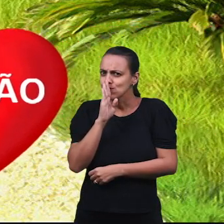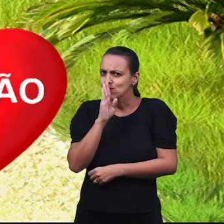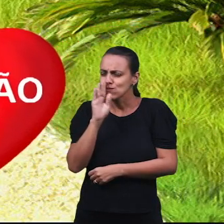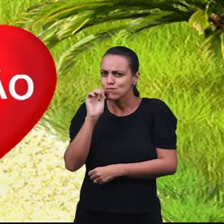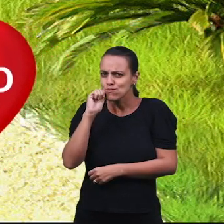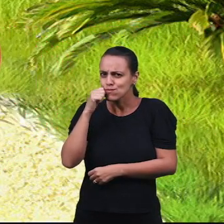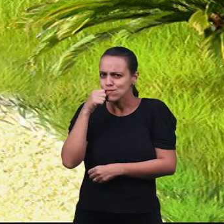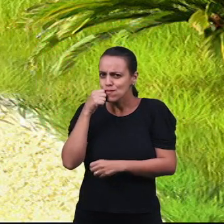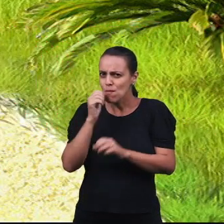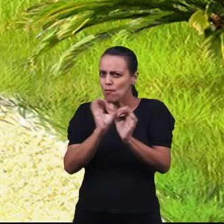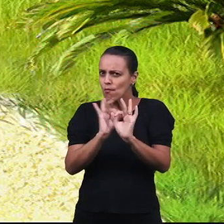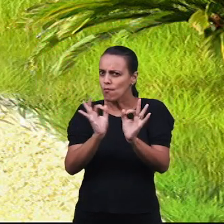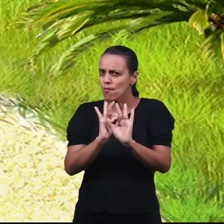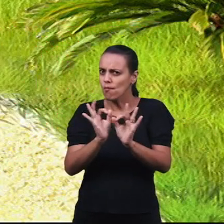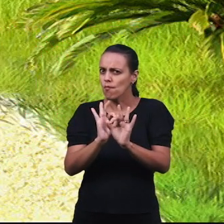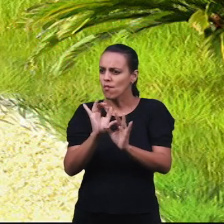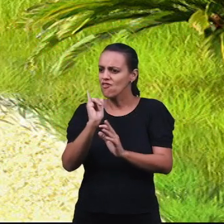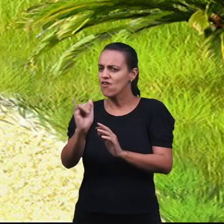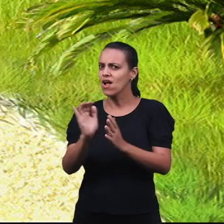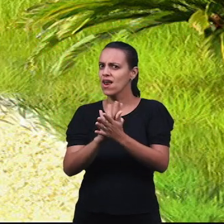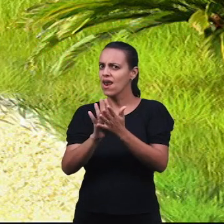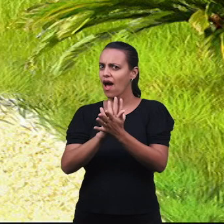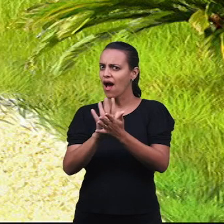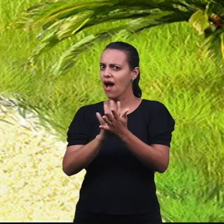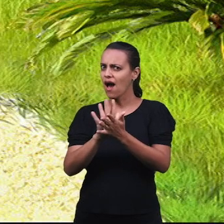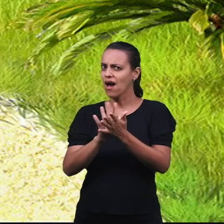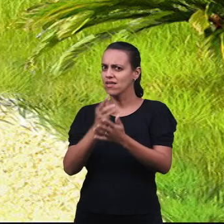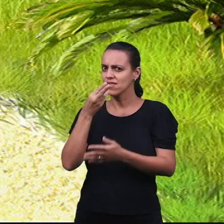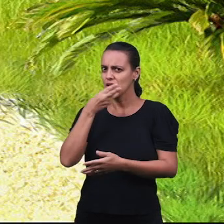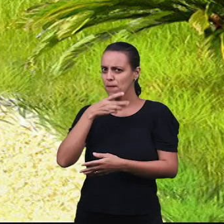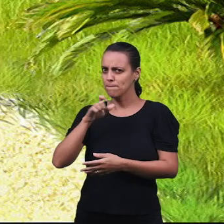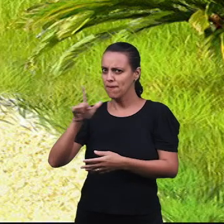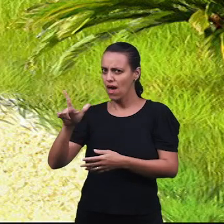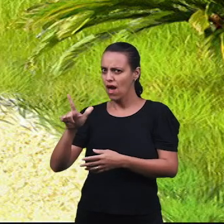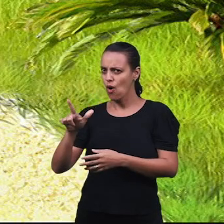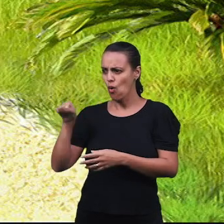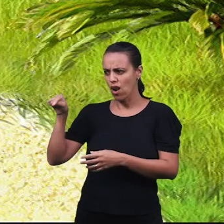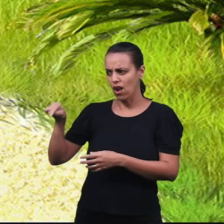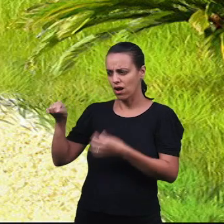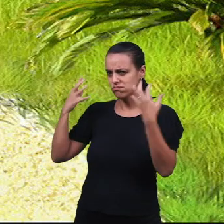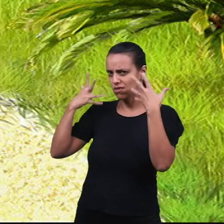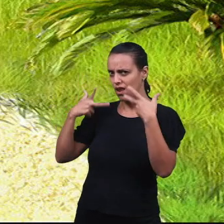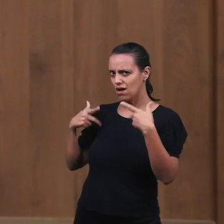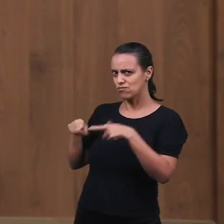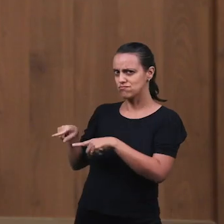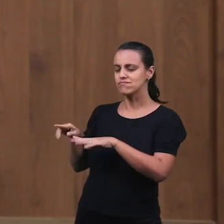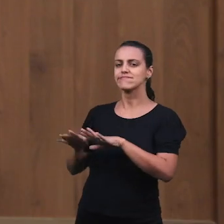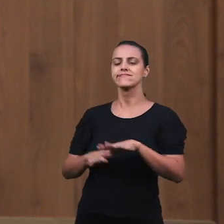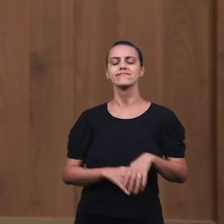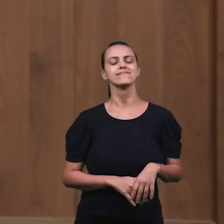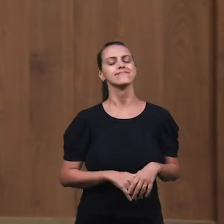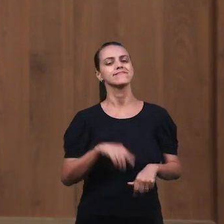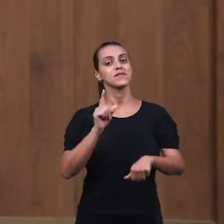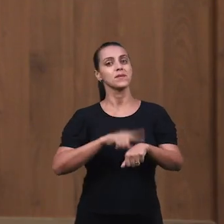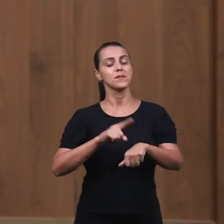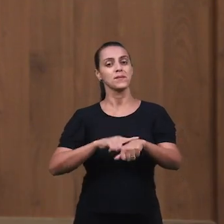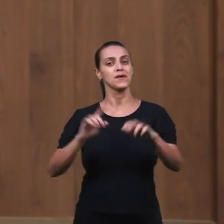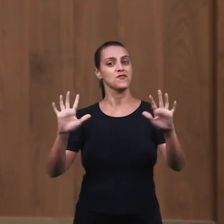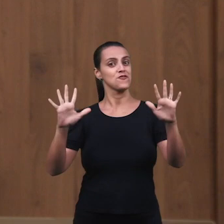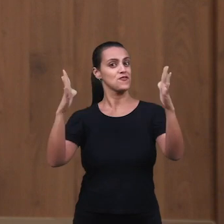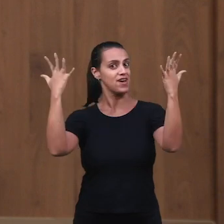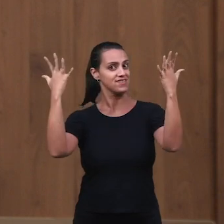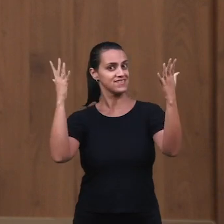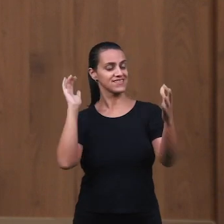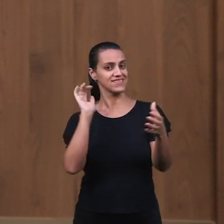rien dit à personne d'où était parti ce miel. Pendant la fête du mariage,